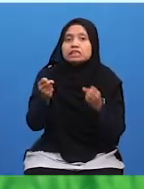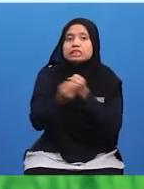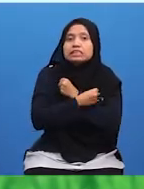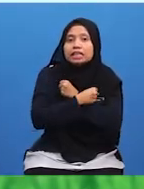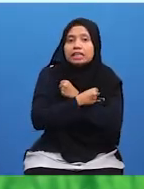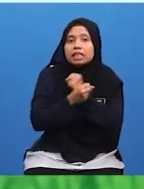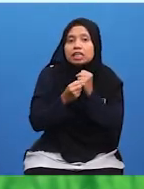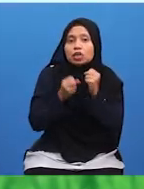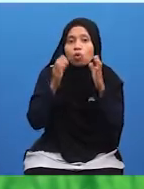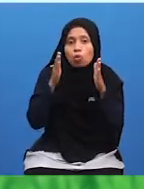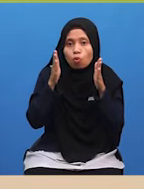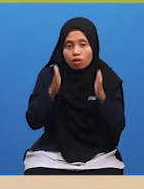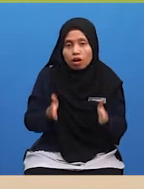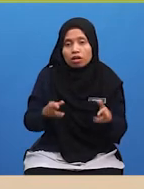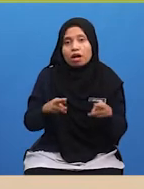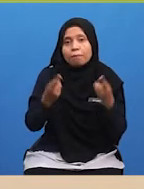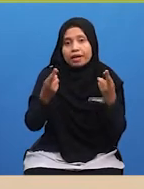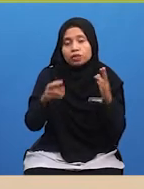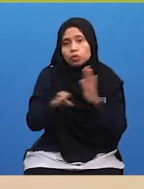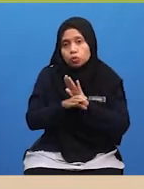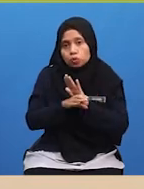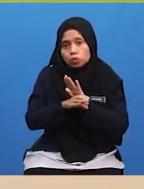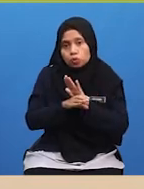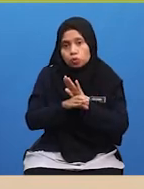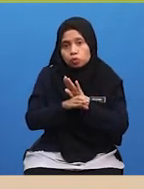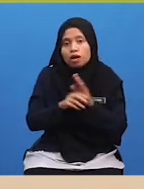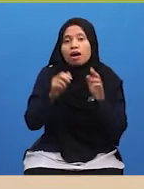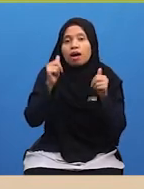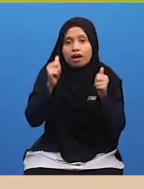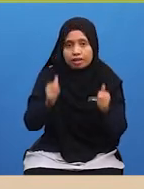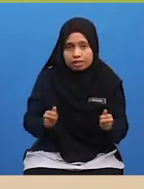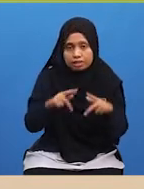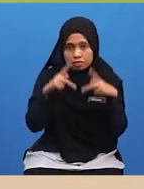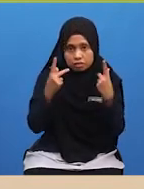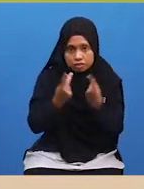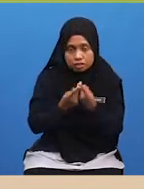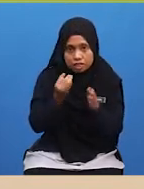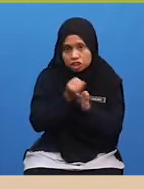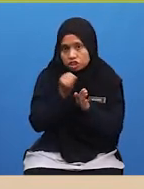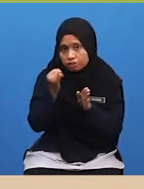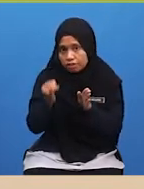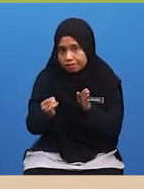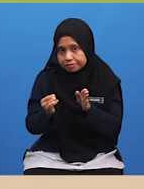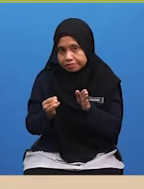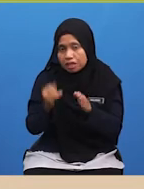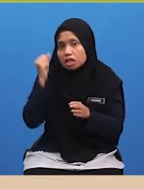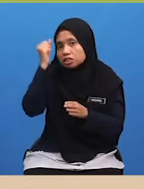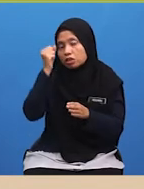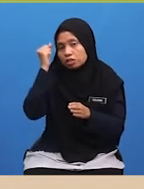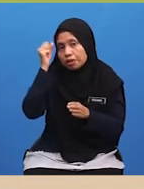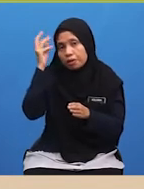disayangi orang ramai. Contohnya, ahli keluarga, jiran, saudara